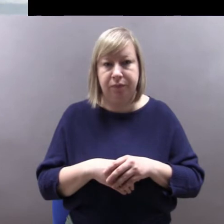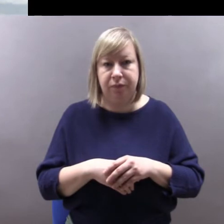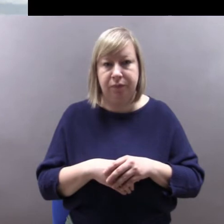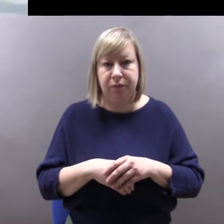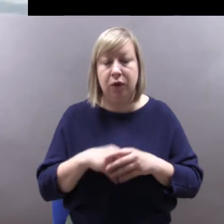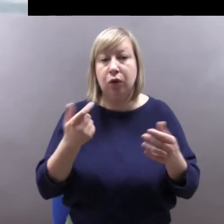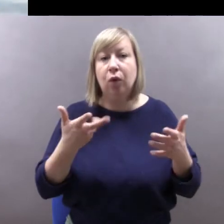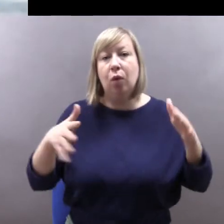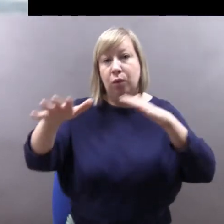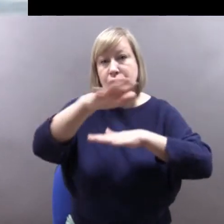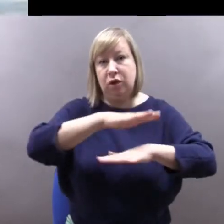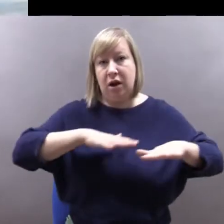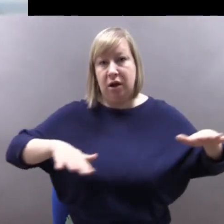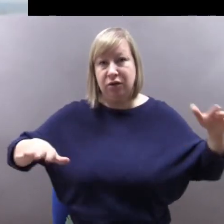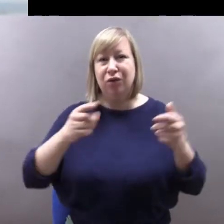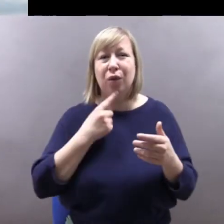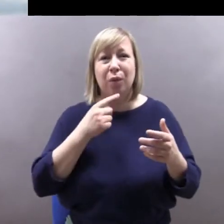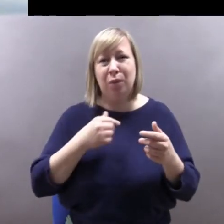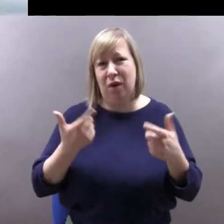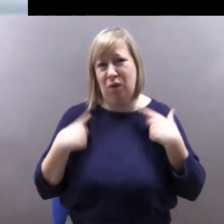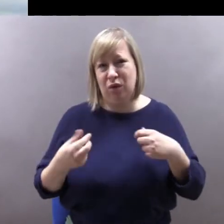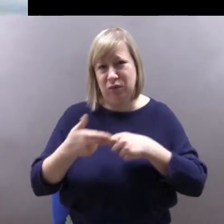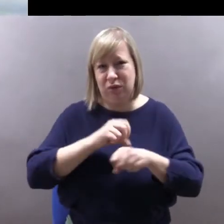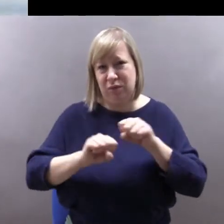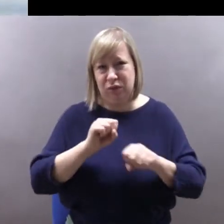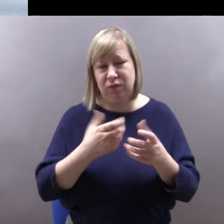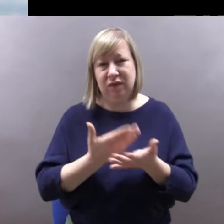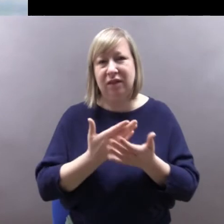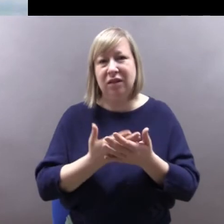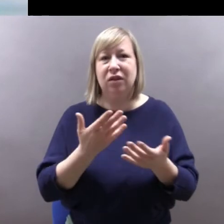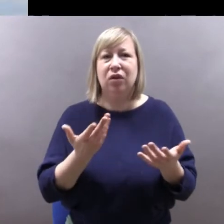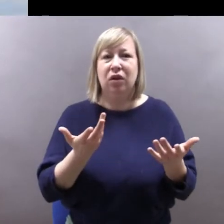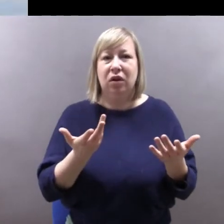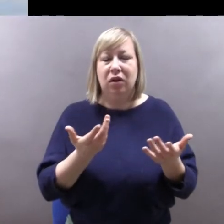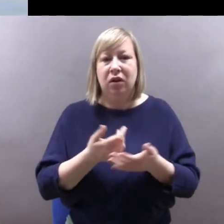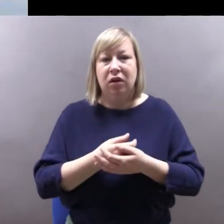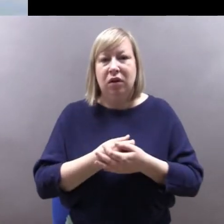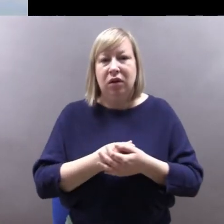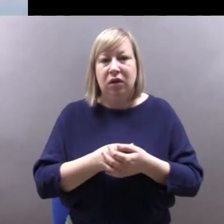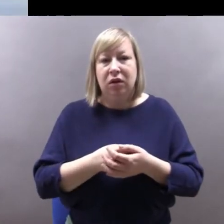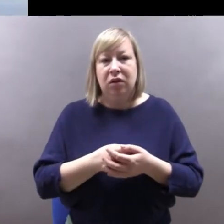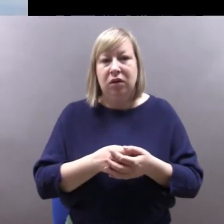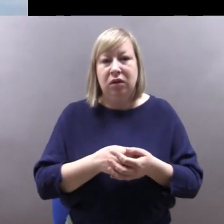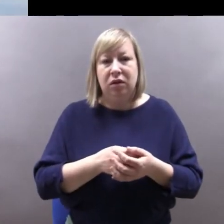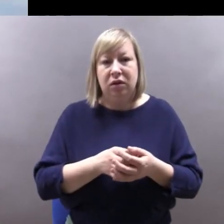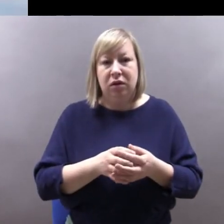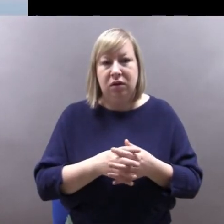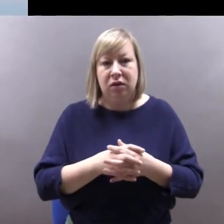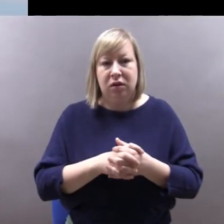nie ma tych osób z niepełnosprawnościami za dużo w przestrzeni, no to może te instytucje, czy też te miejsca powinny